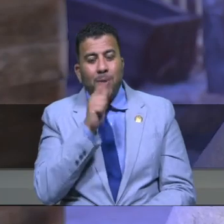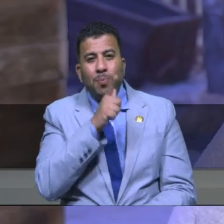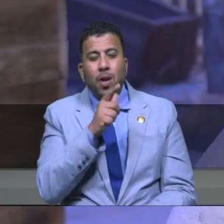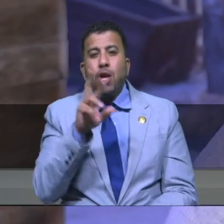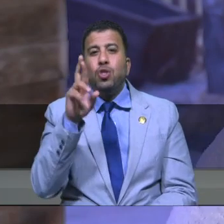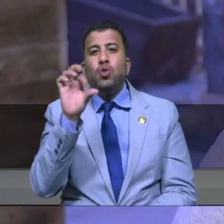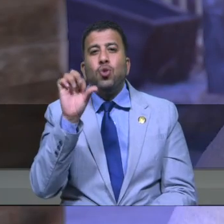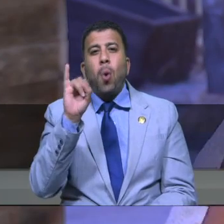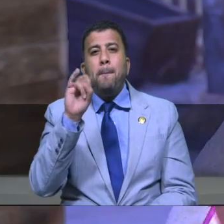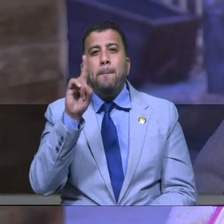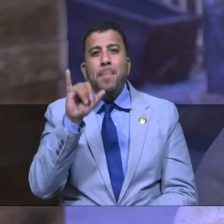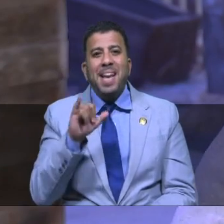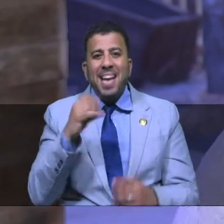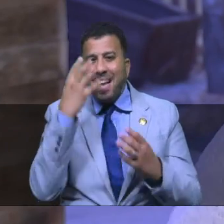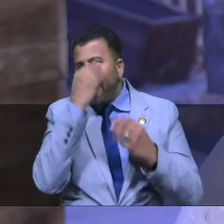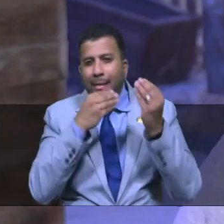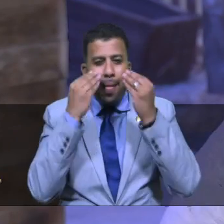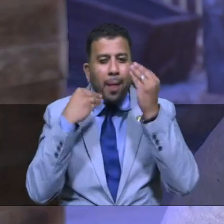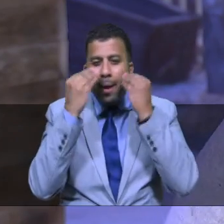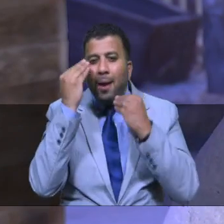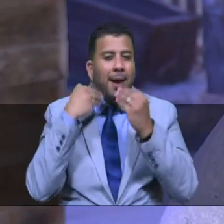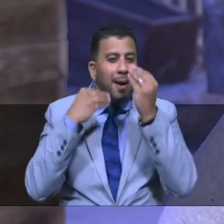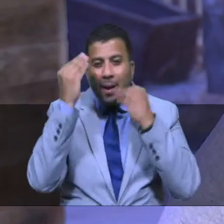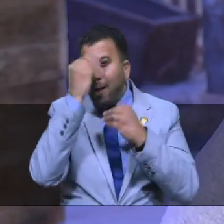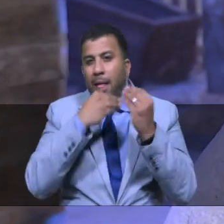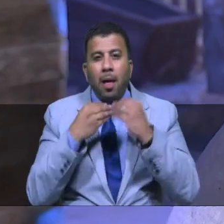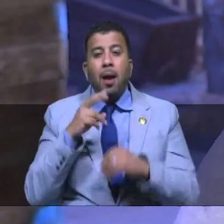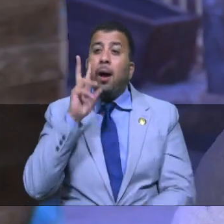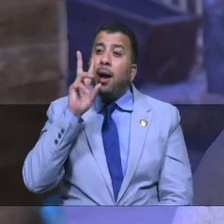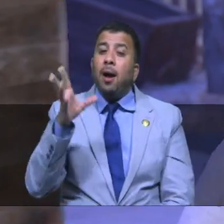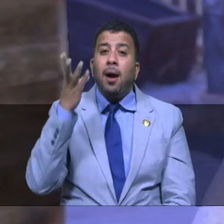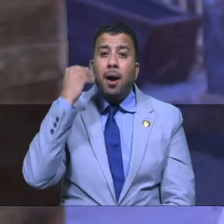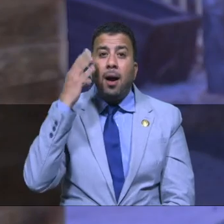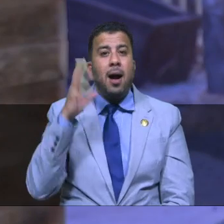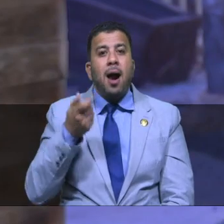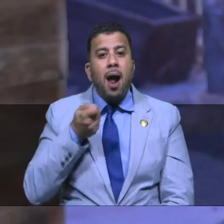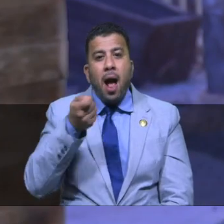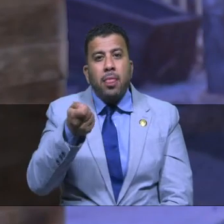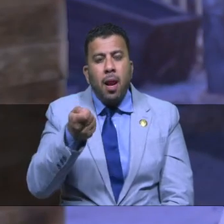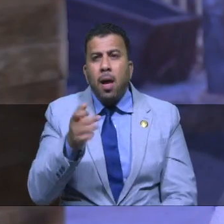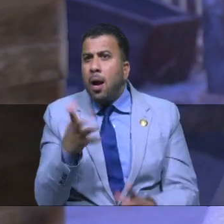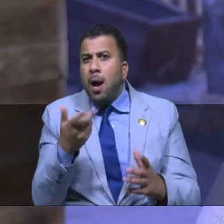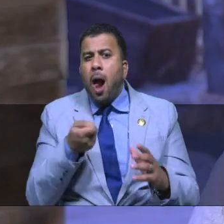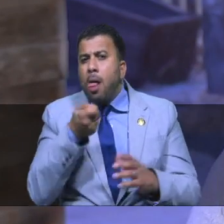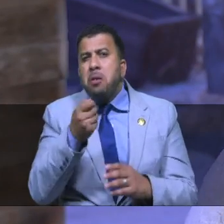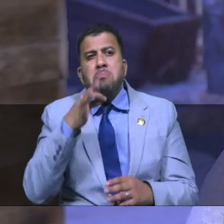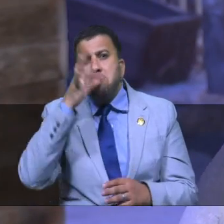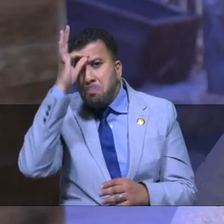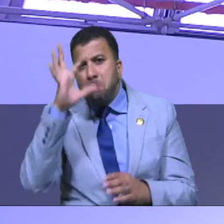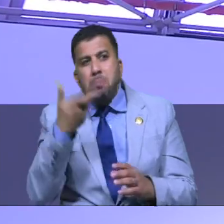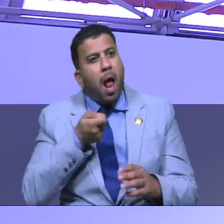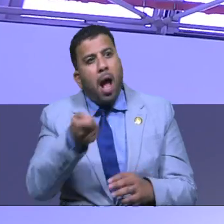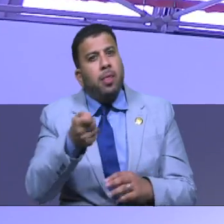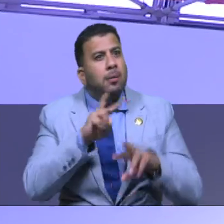كيف يتحرك وكيف يحطوا له المكياج وهالاشياء. عندهم بعد محاكاه لجريمه قتل، كيف تحل القضيه. شو اسمه، استفدت من هاي